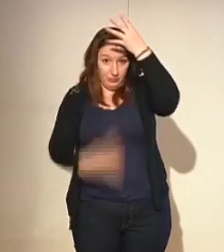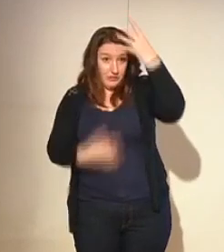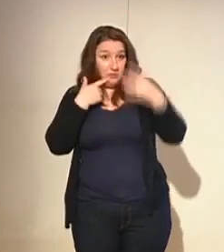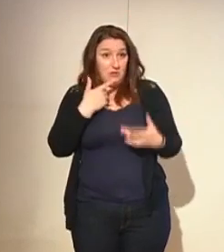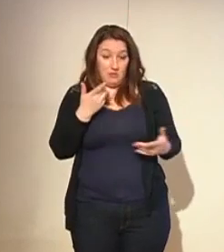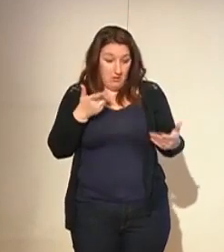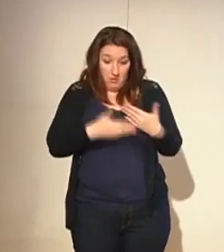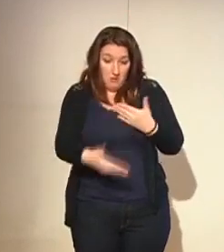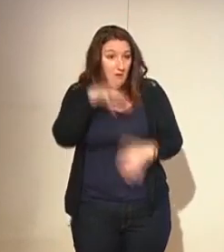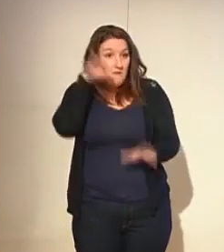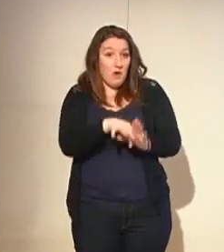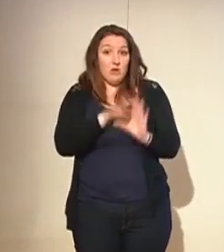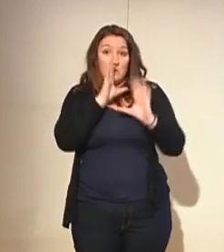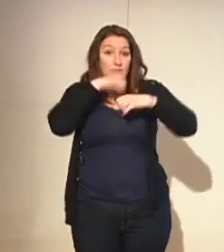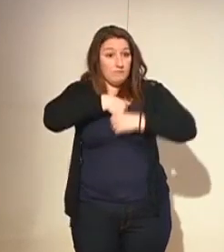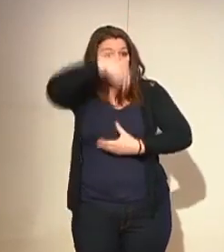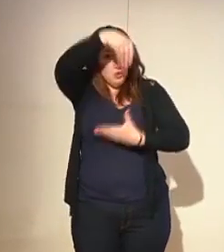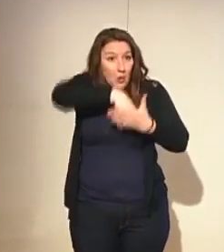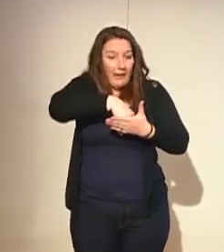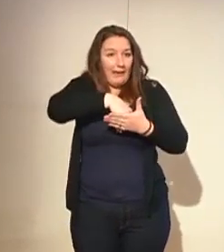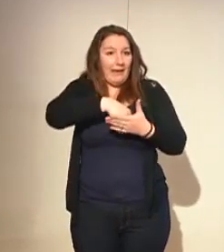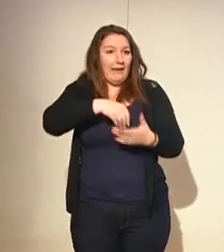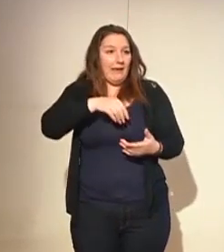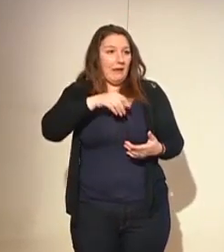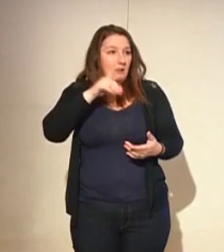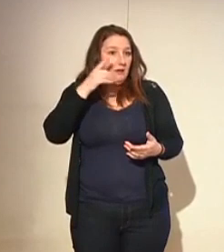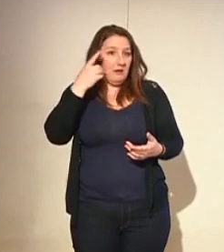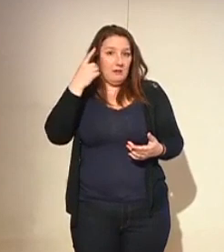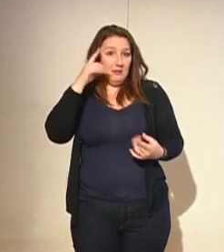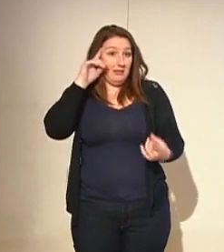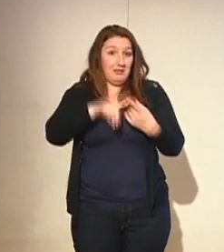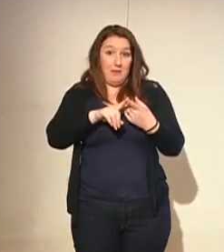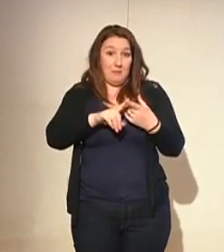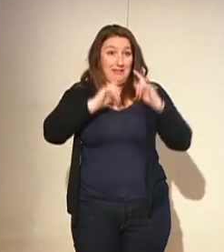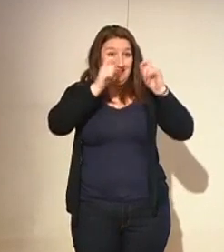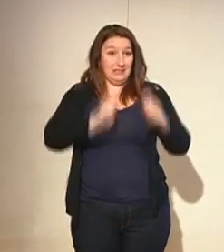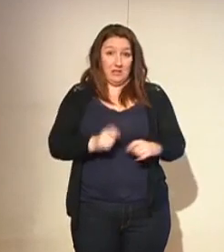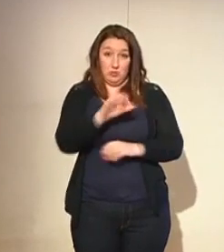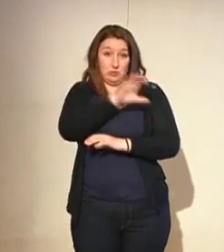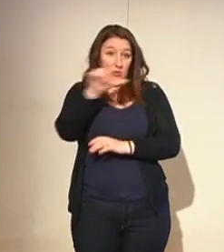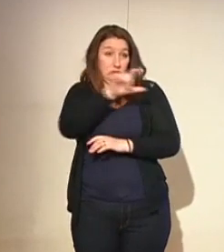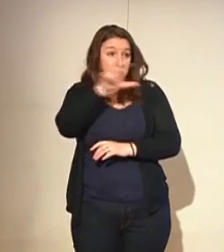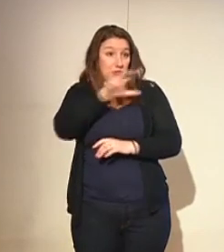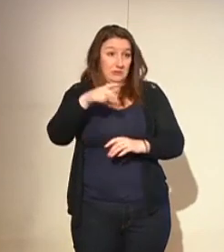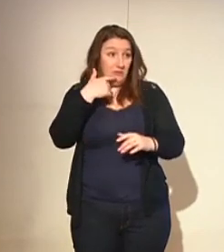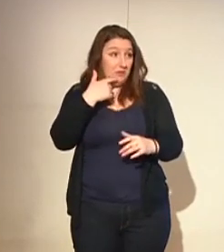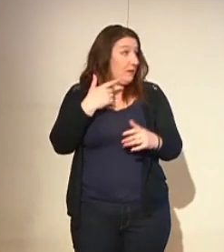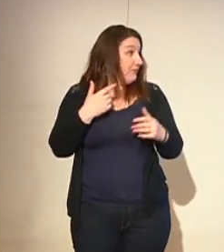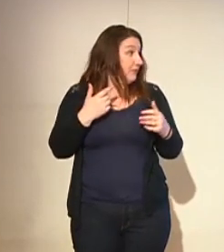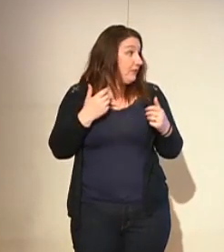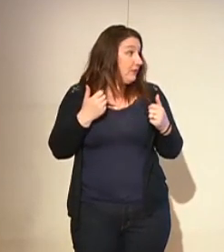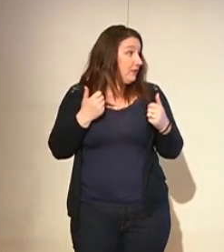vote pour un vote à buletin secret pour plusieurs centaines de de désignation donc nous allons faire tourner plusieurs centaines